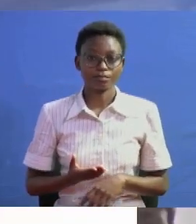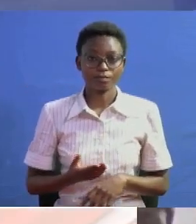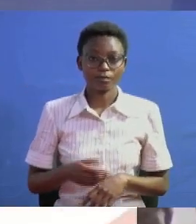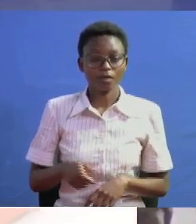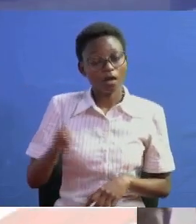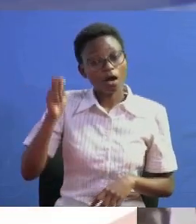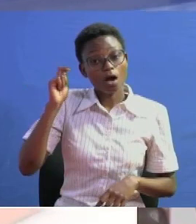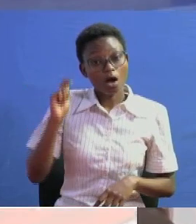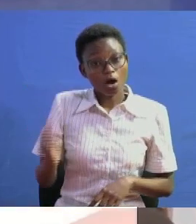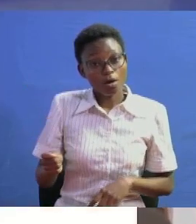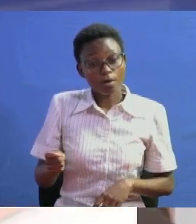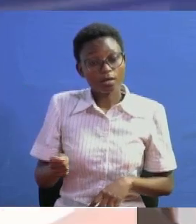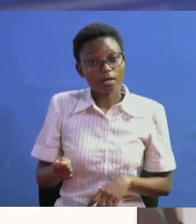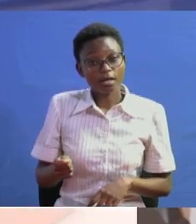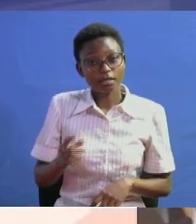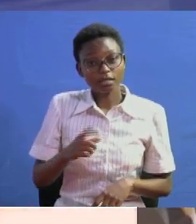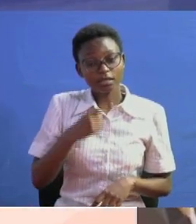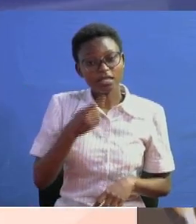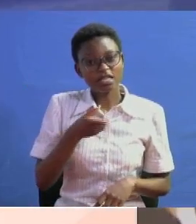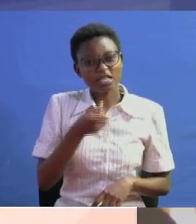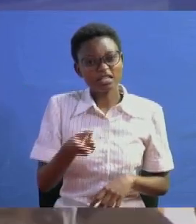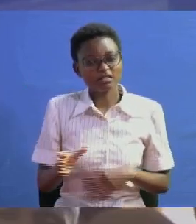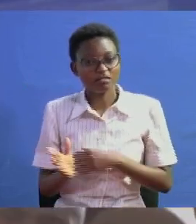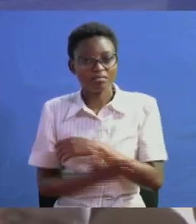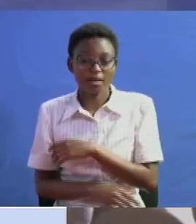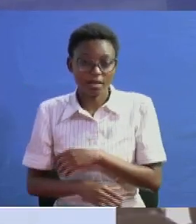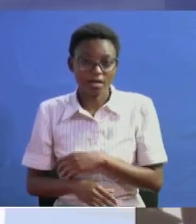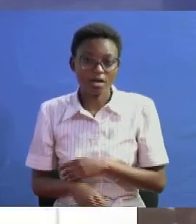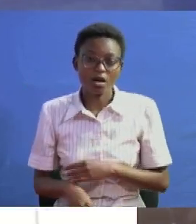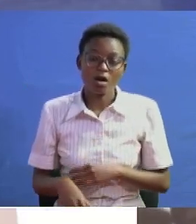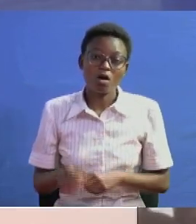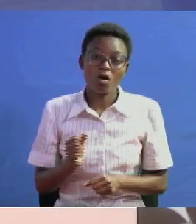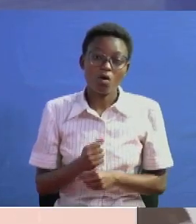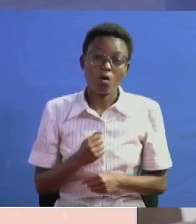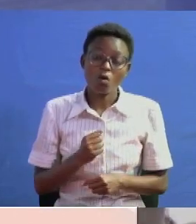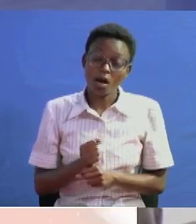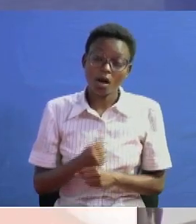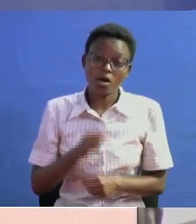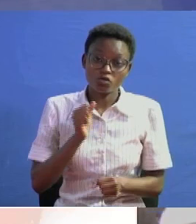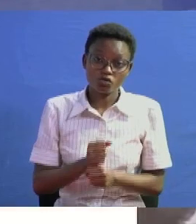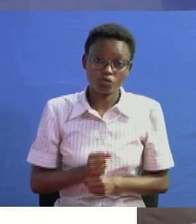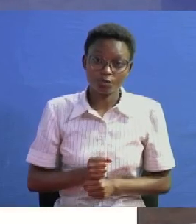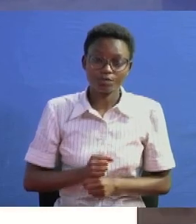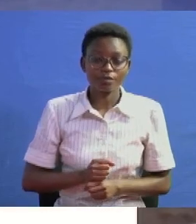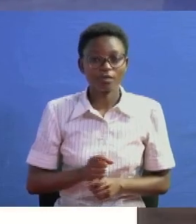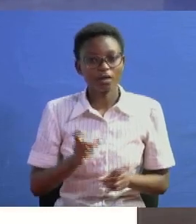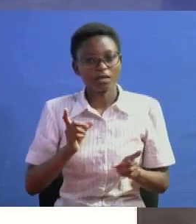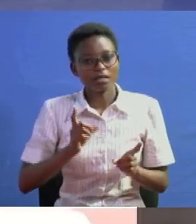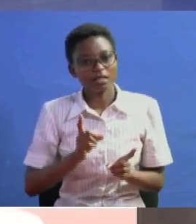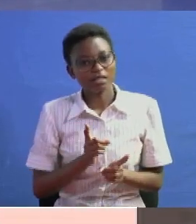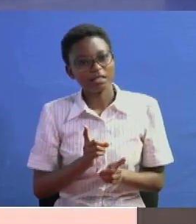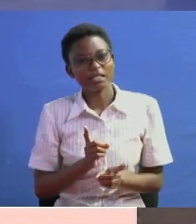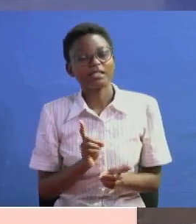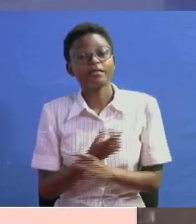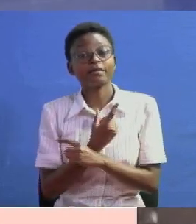Mkuu akasema hiyo ni porojo. Yeye jeni anafanya kazi yake. Sasa kukawa kuko na tofauti kati ya